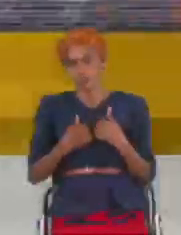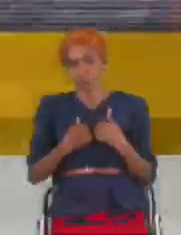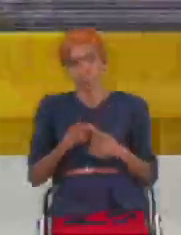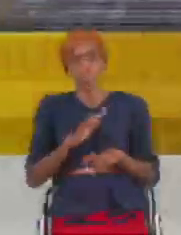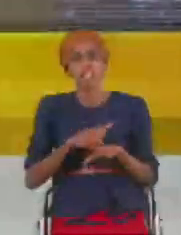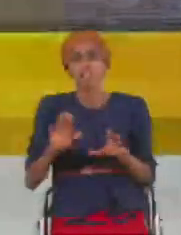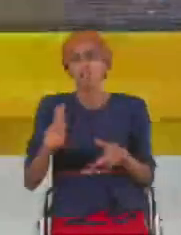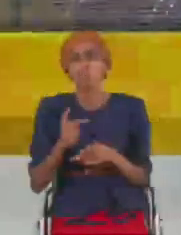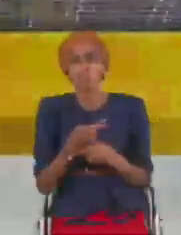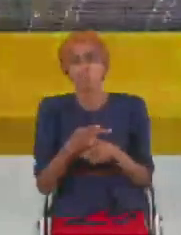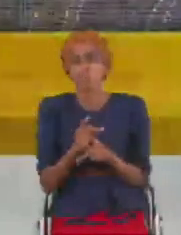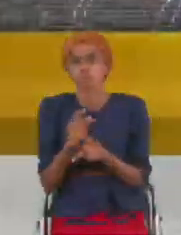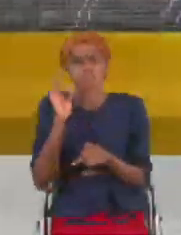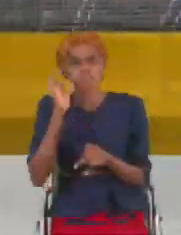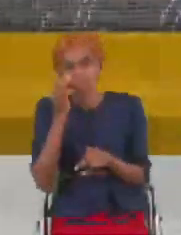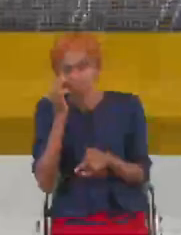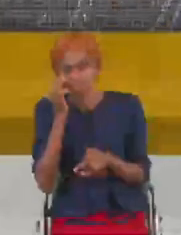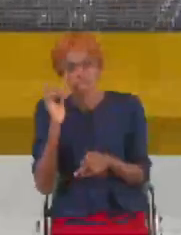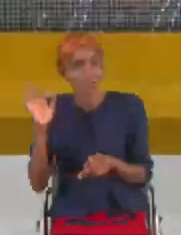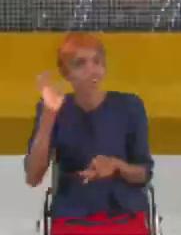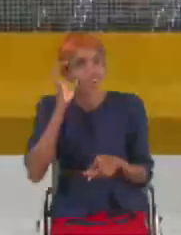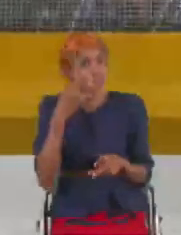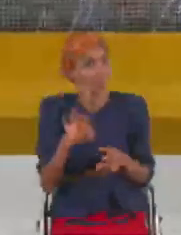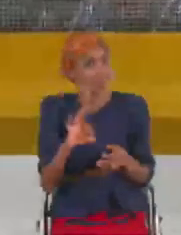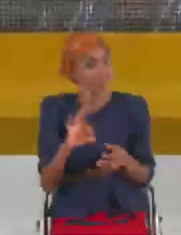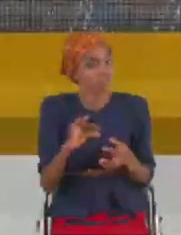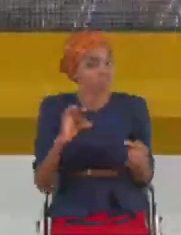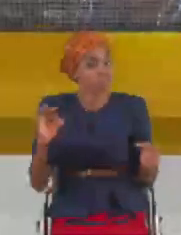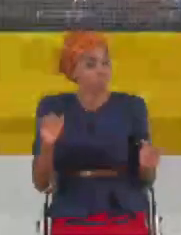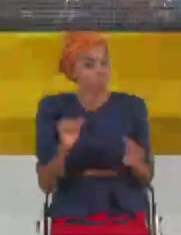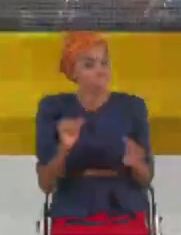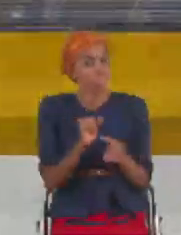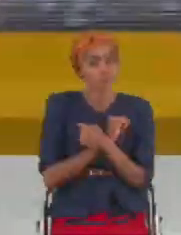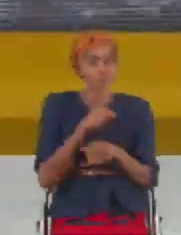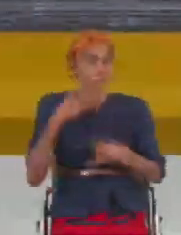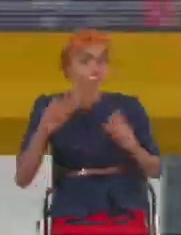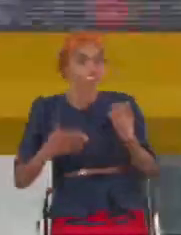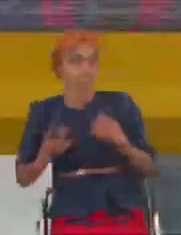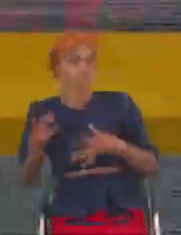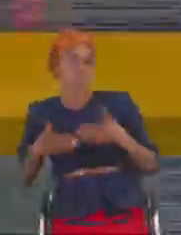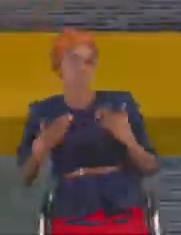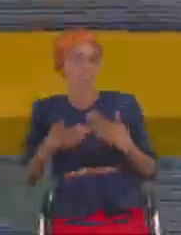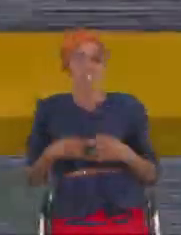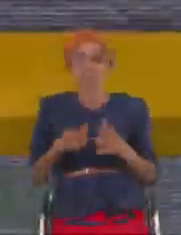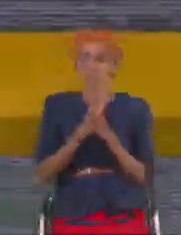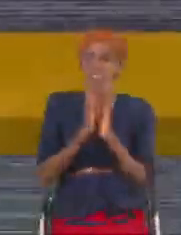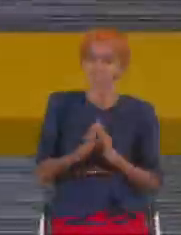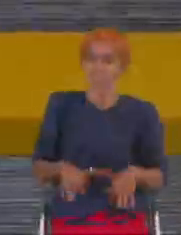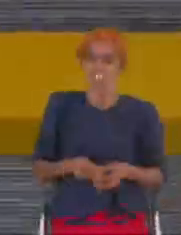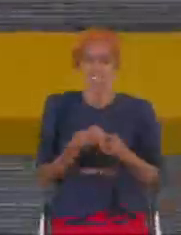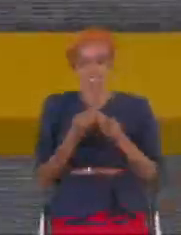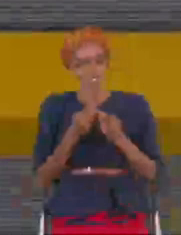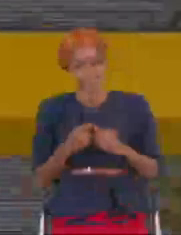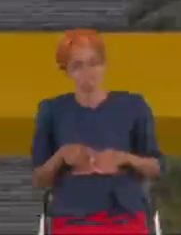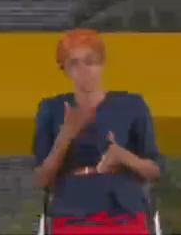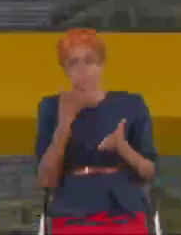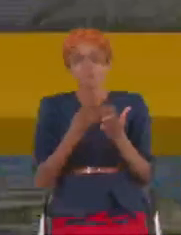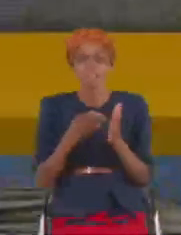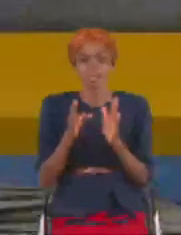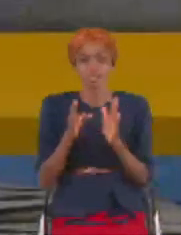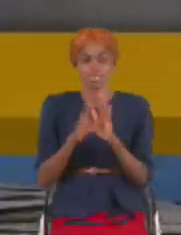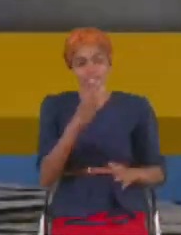produit des fruits le feu de l'esprit l'amour la joie la paix la douceur et la